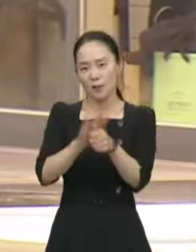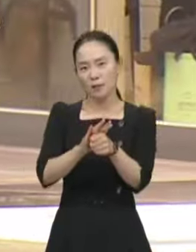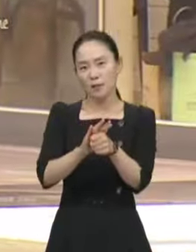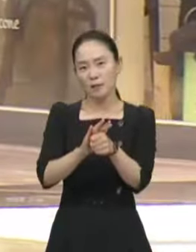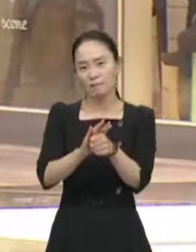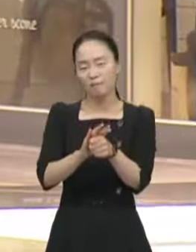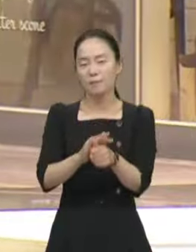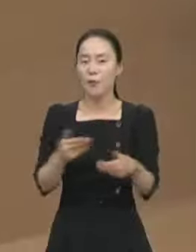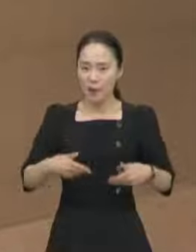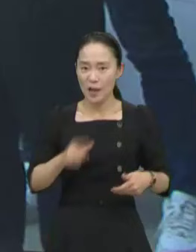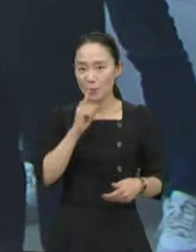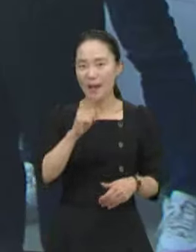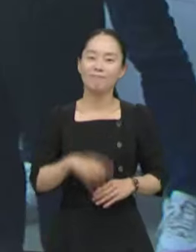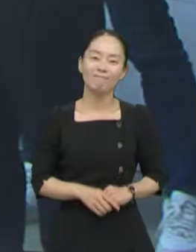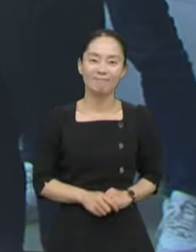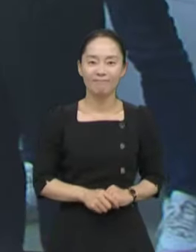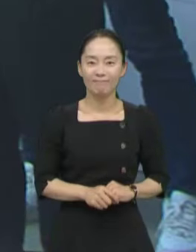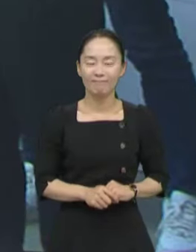강조했습니다.